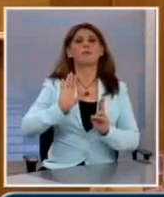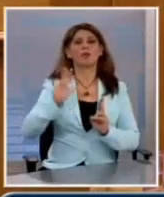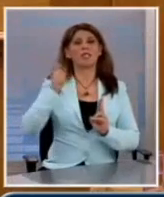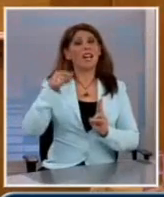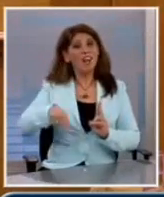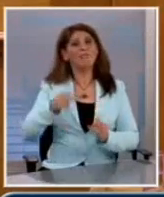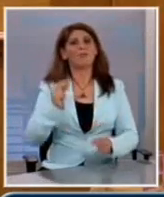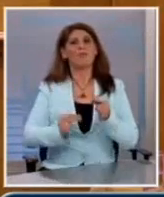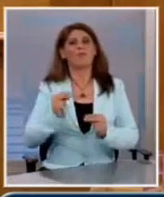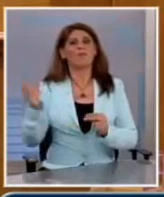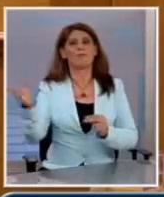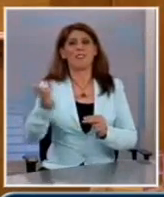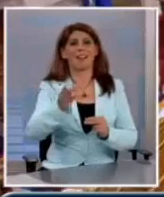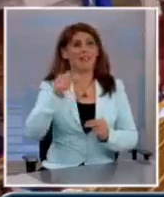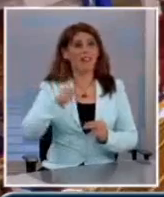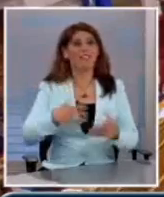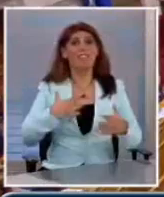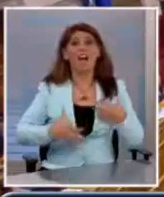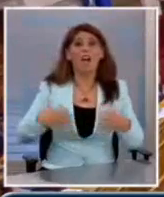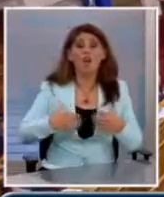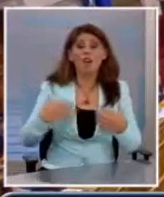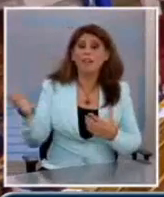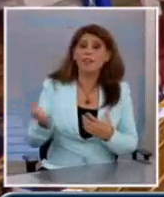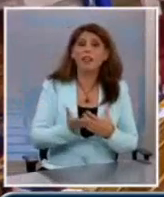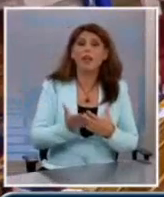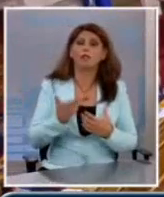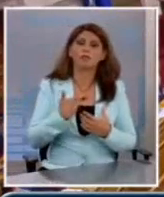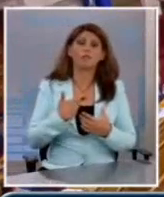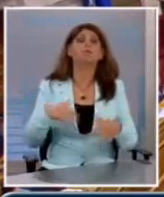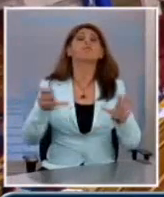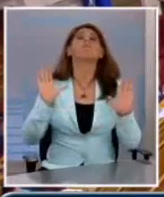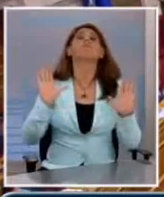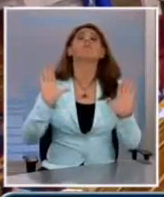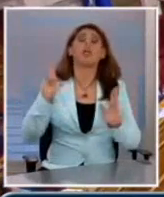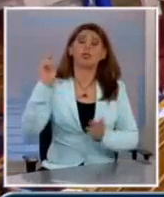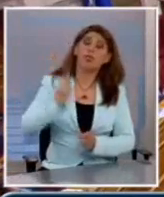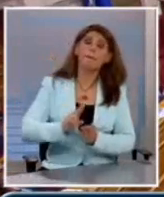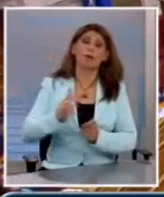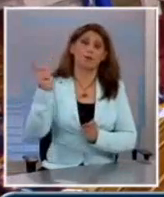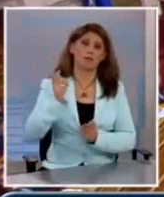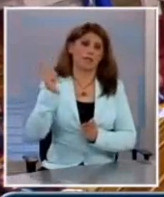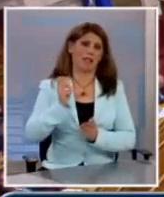πρόβλημά σας. Αυτή είναι η αγωνία σας. Ότι εμείς δεν θα μειώσουμε τις κύριες συντάξεις.